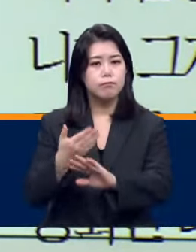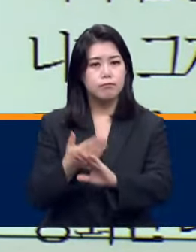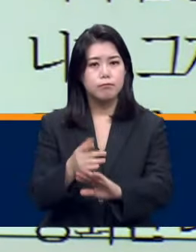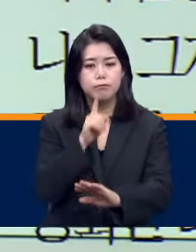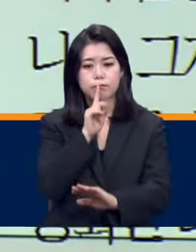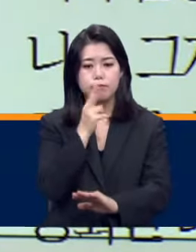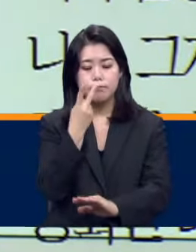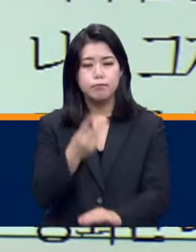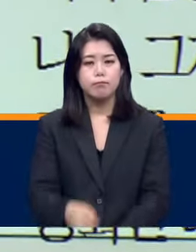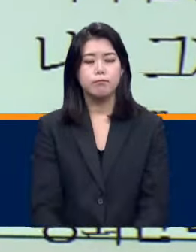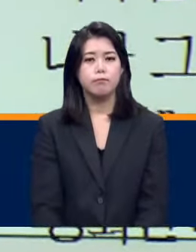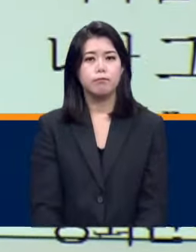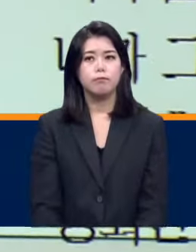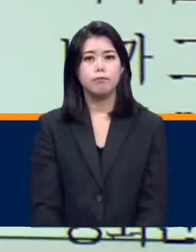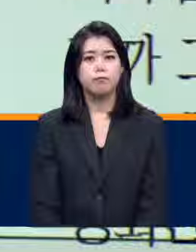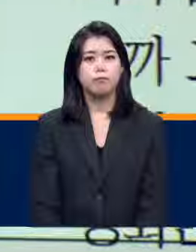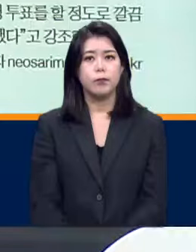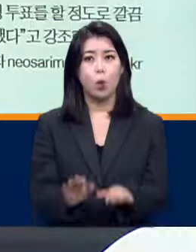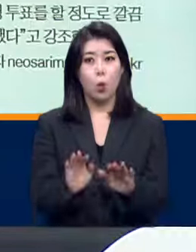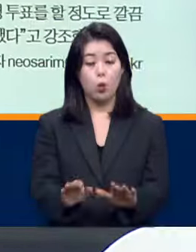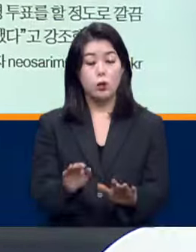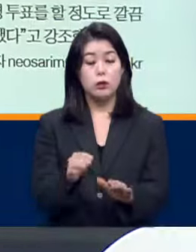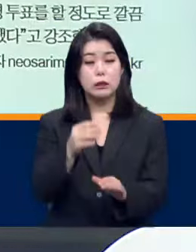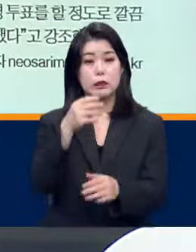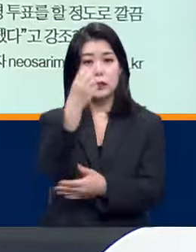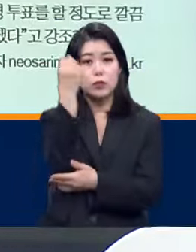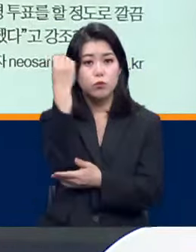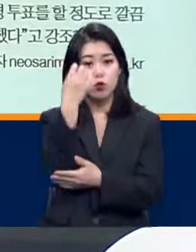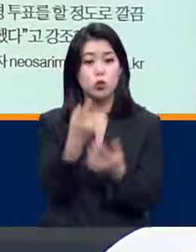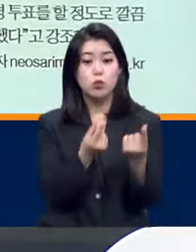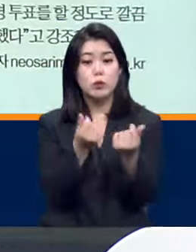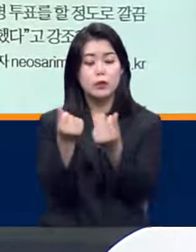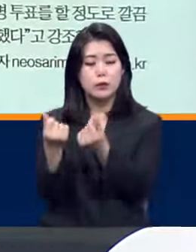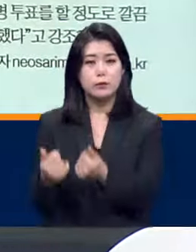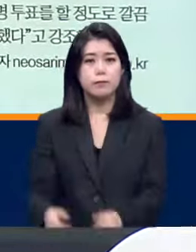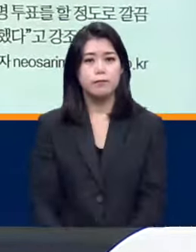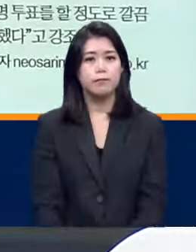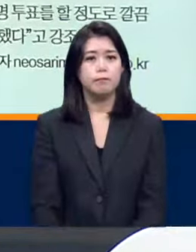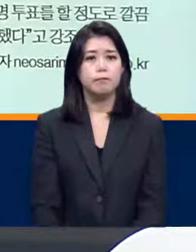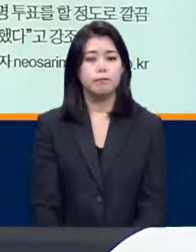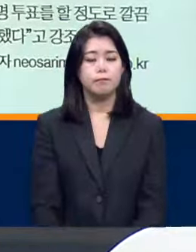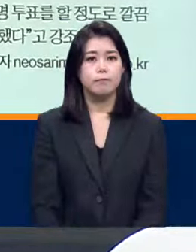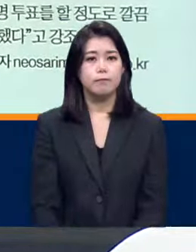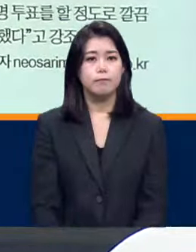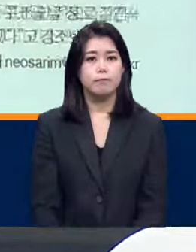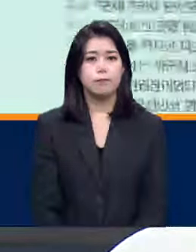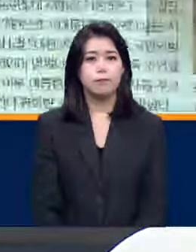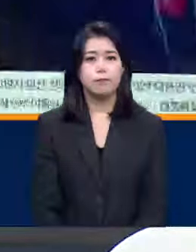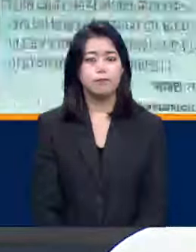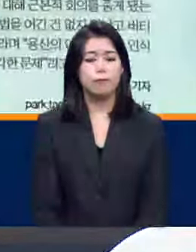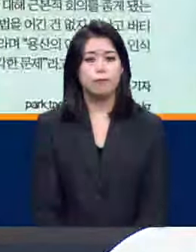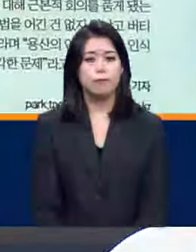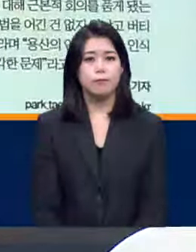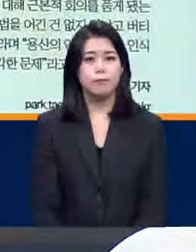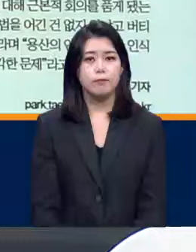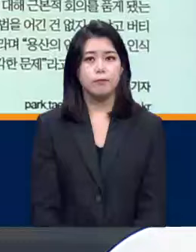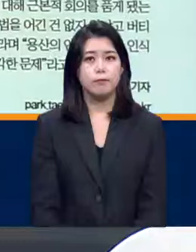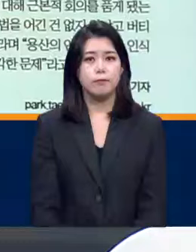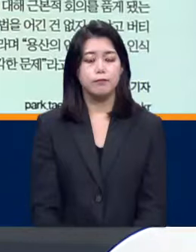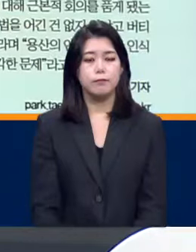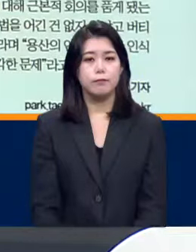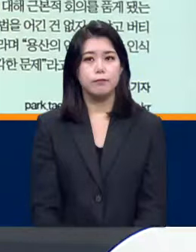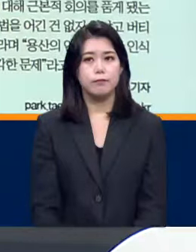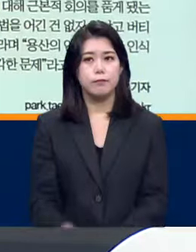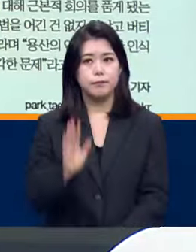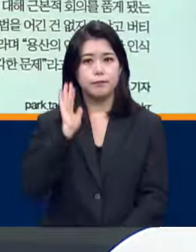하셨어요 오늘 교관에 비슷한 내용의 기사가 있었습니다 기사 같이 볼까요 중앙일